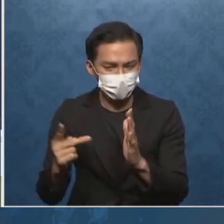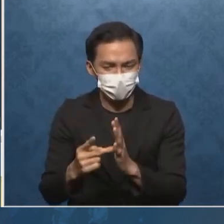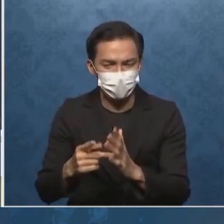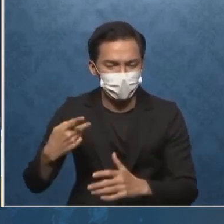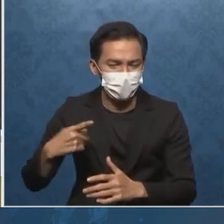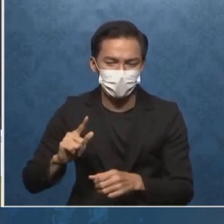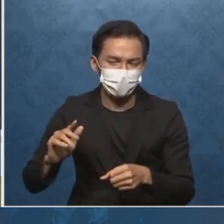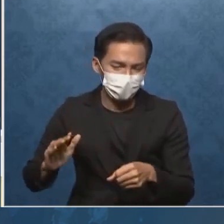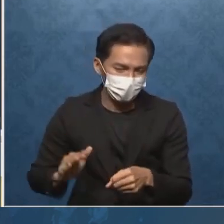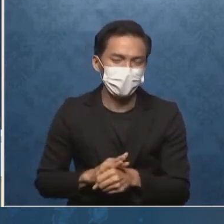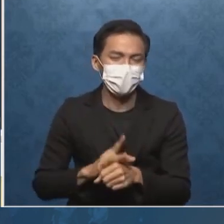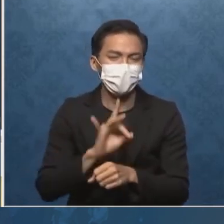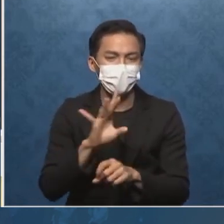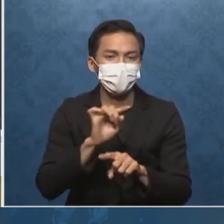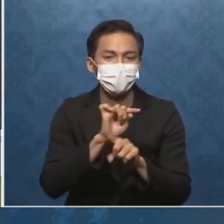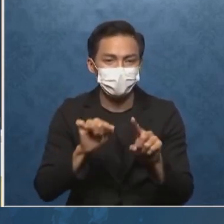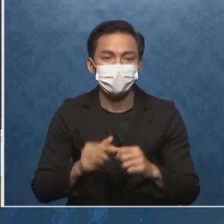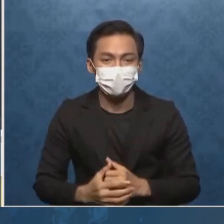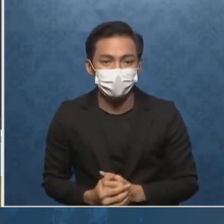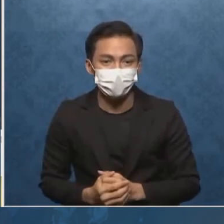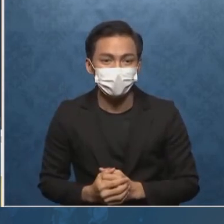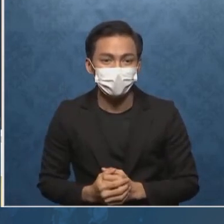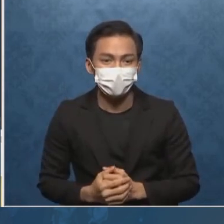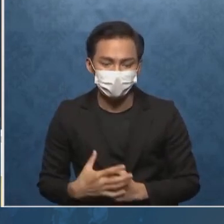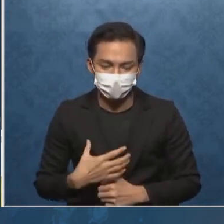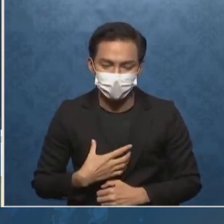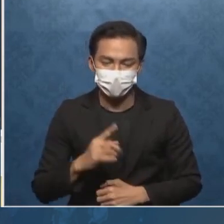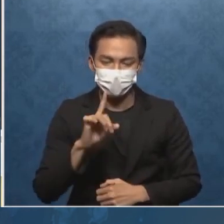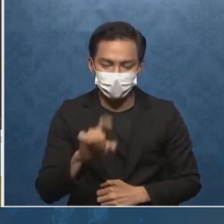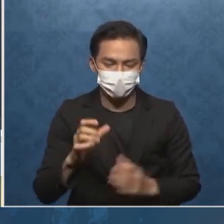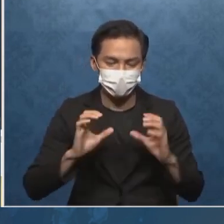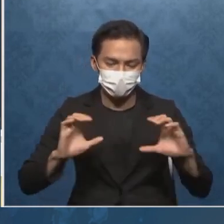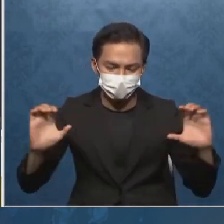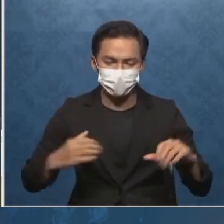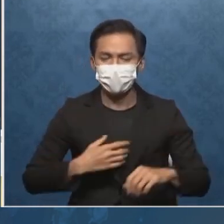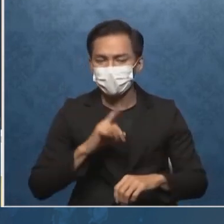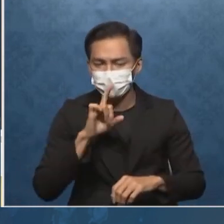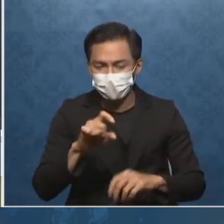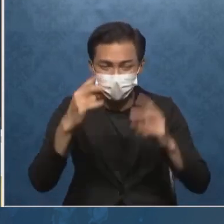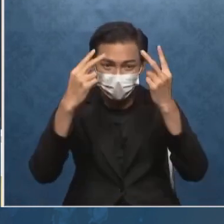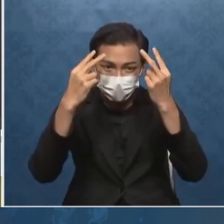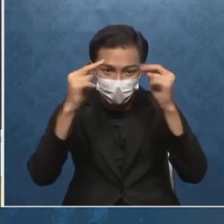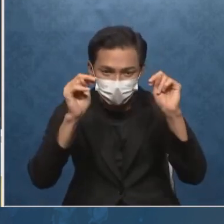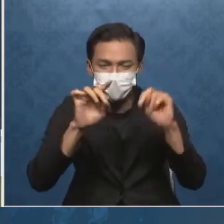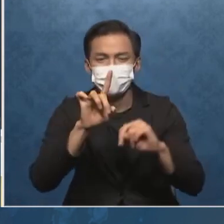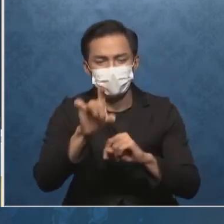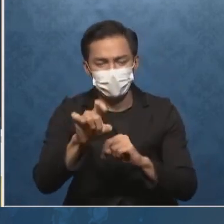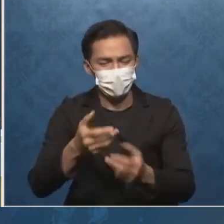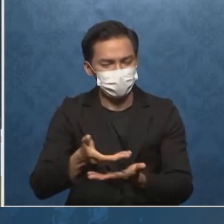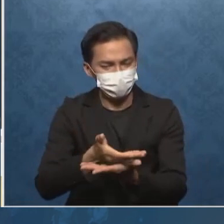ประโยชน์สูงสุดจากถามทางจะน้ำตีอยากถามท่านนายกชัดอ่าท่านได้ที่นา